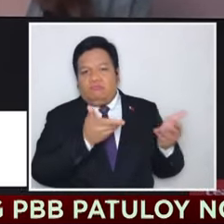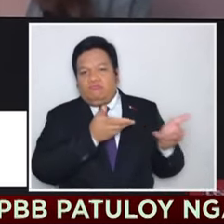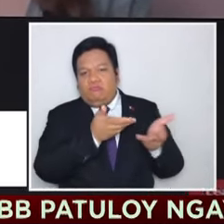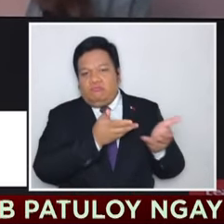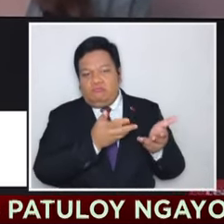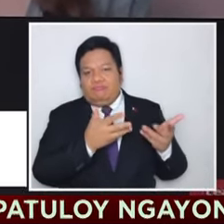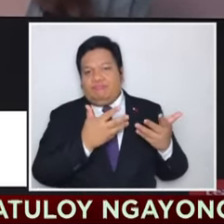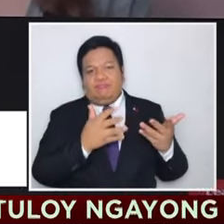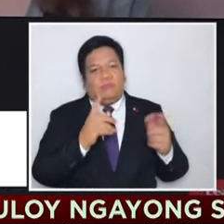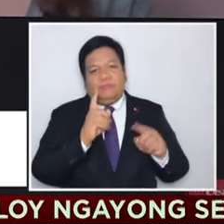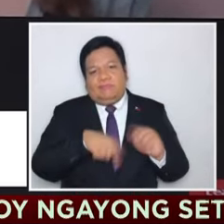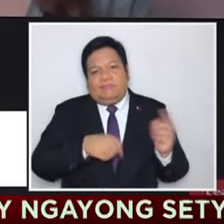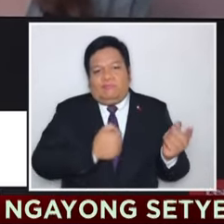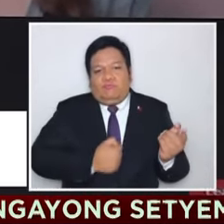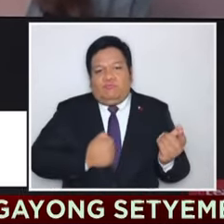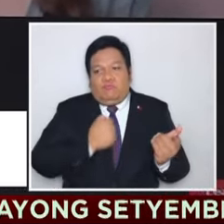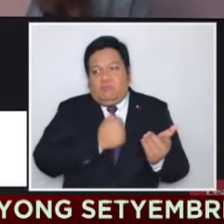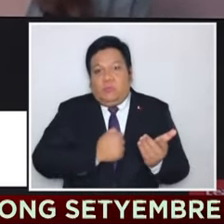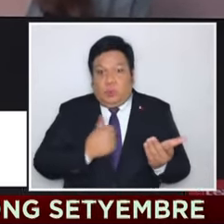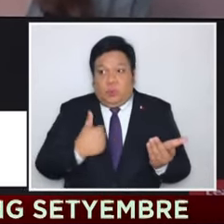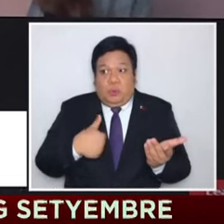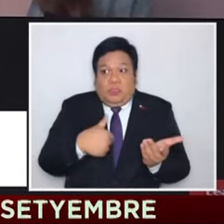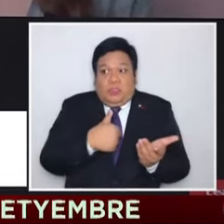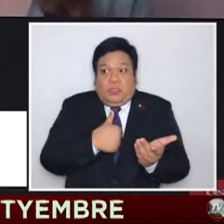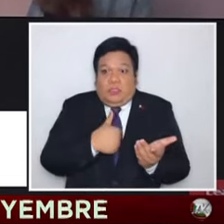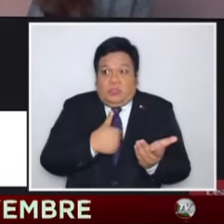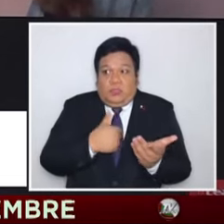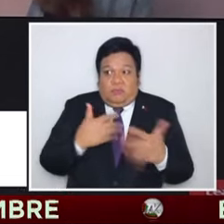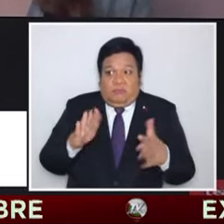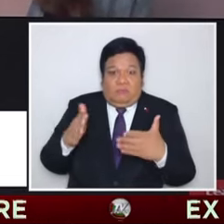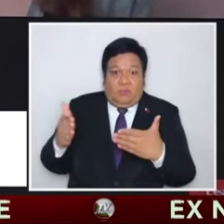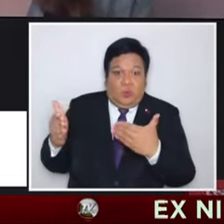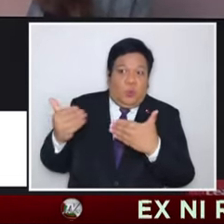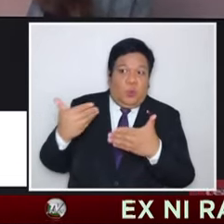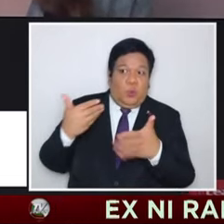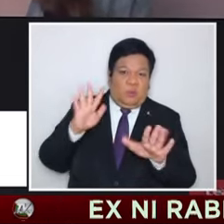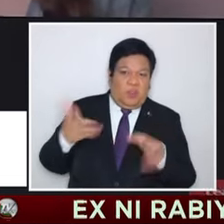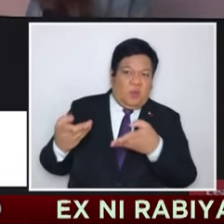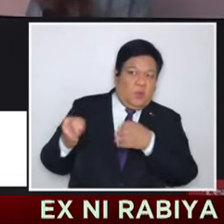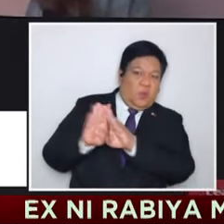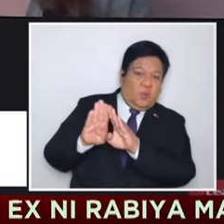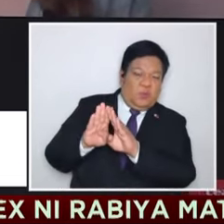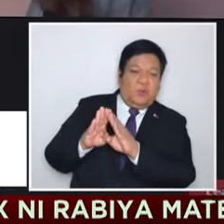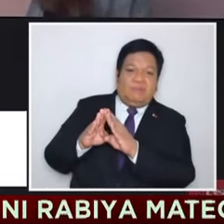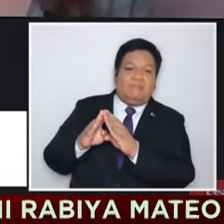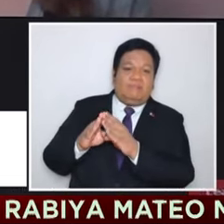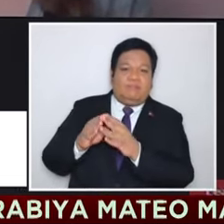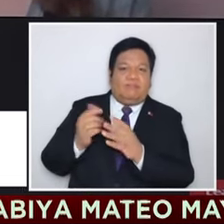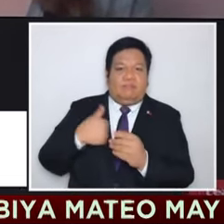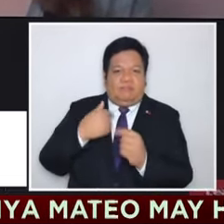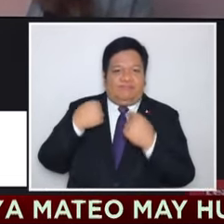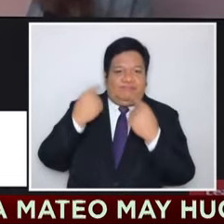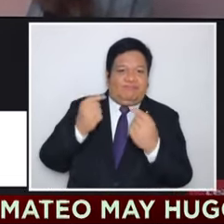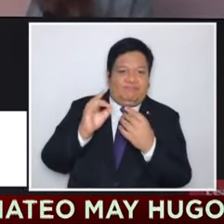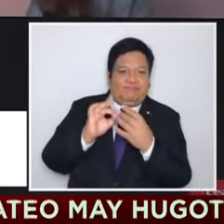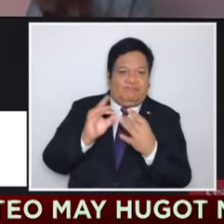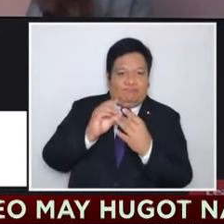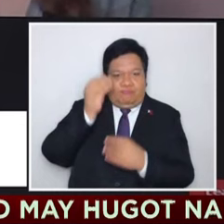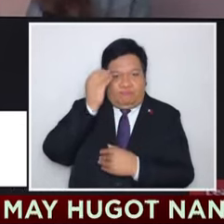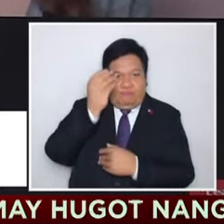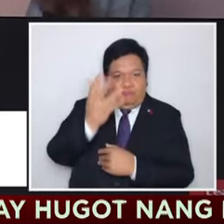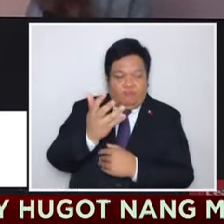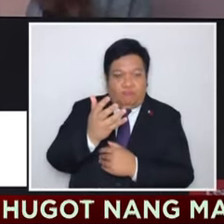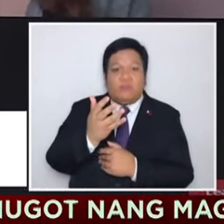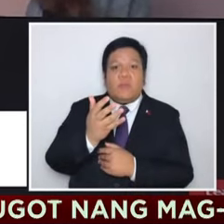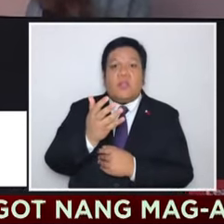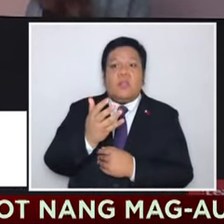to us, and we not only just closing the doors, but we have been saying, this is what I have been saying from the very